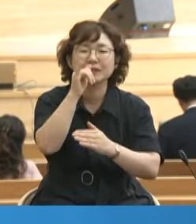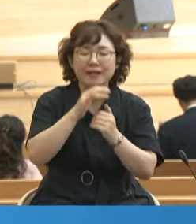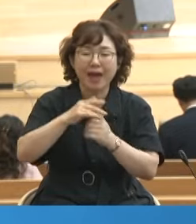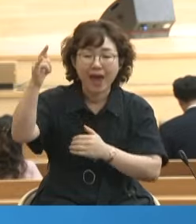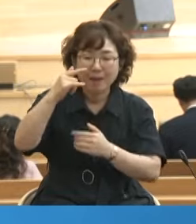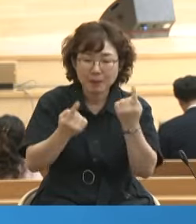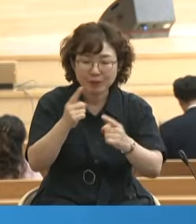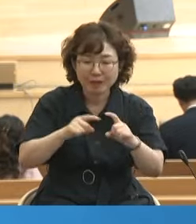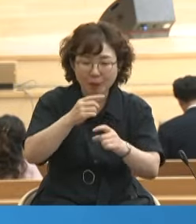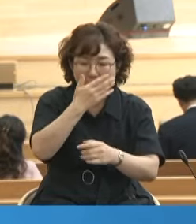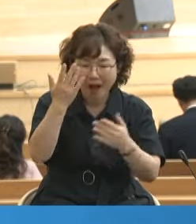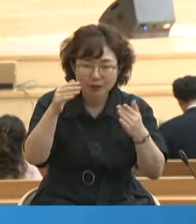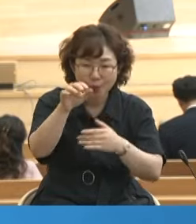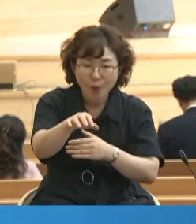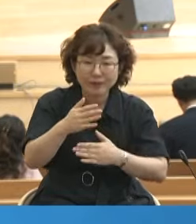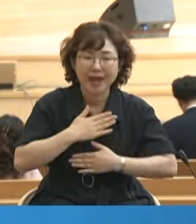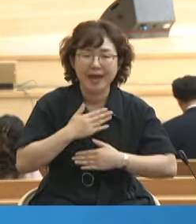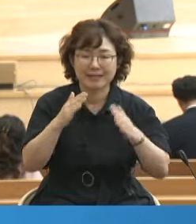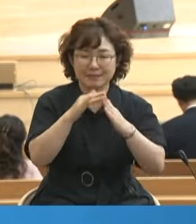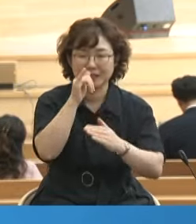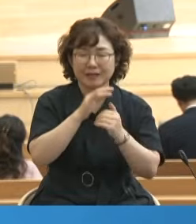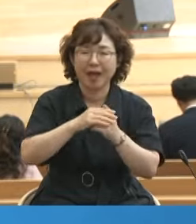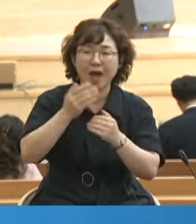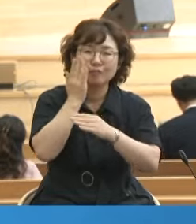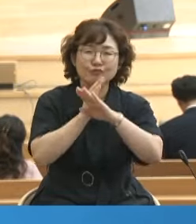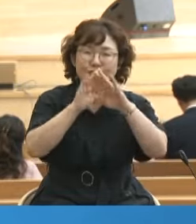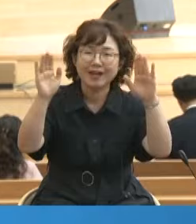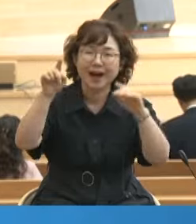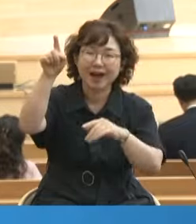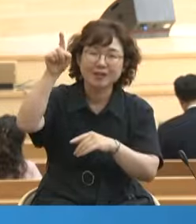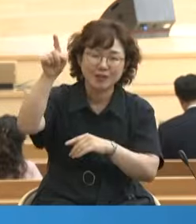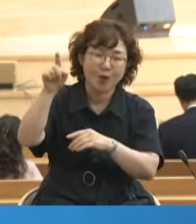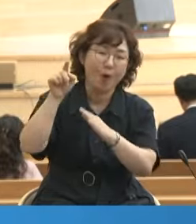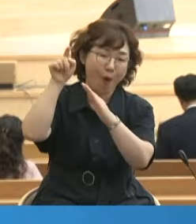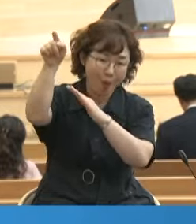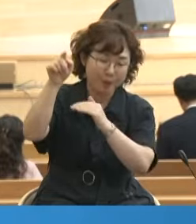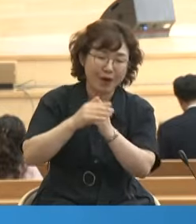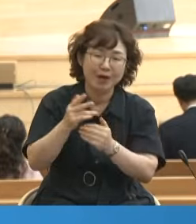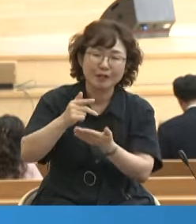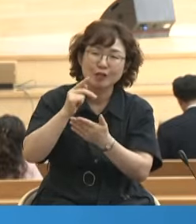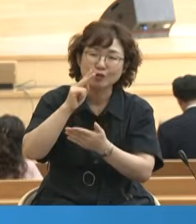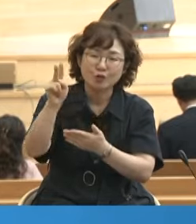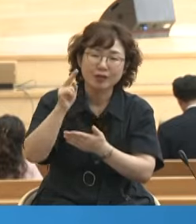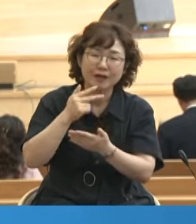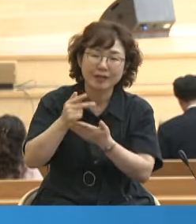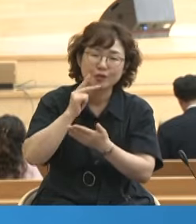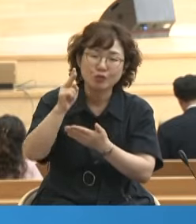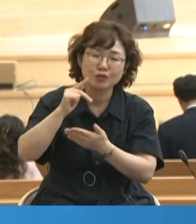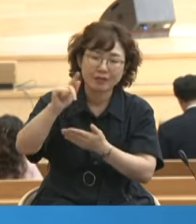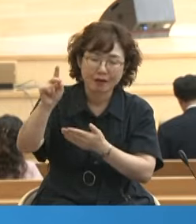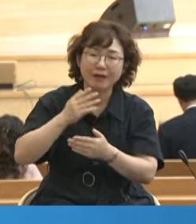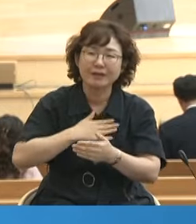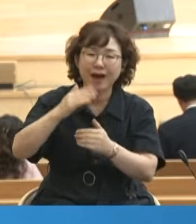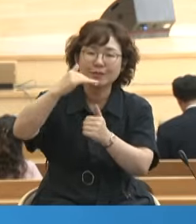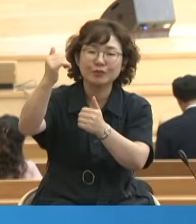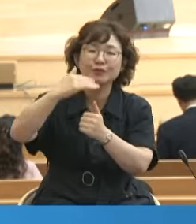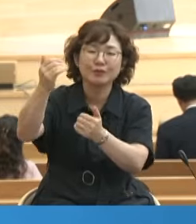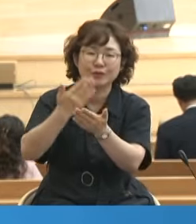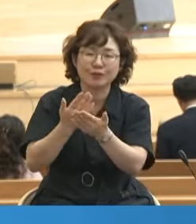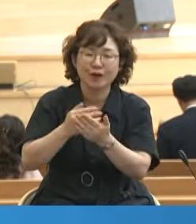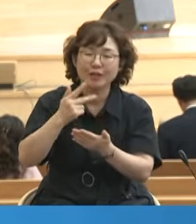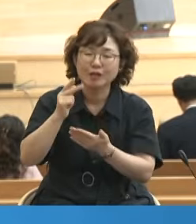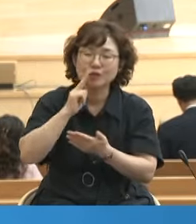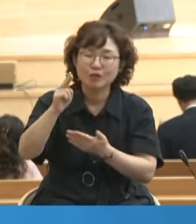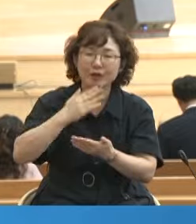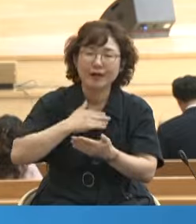더 밝은 곳 내 집 있네. 푸른 하늘 저편. 내 주여 내 주여 날 부르소서. 내 주여 내 주여 날